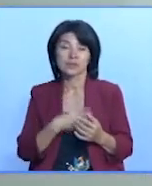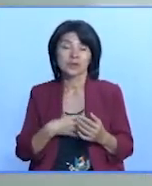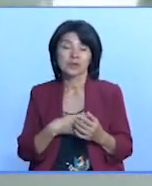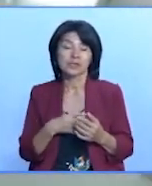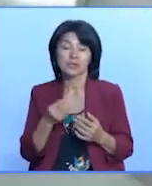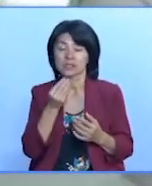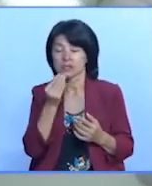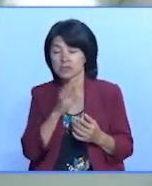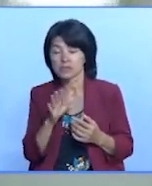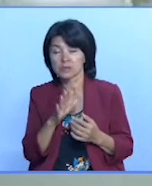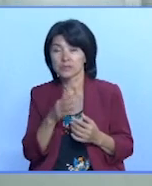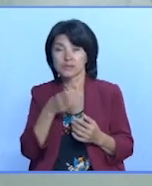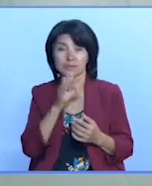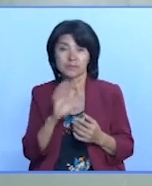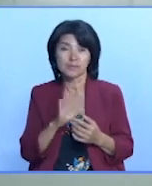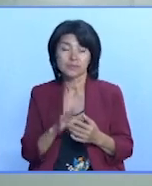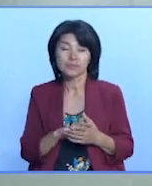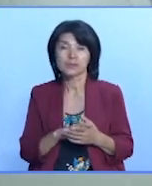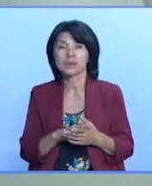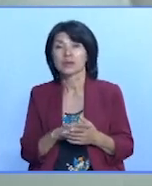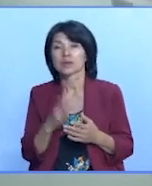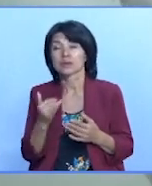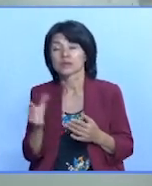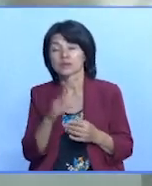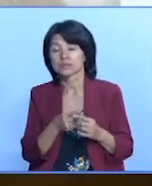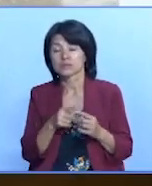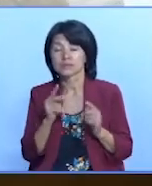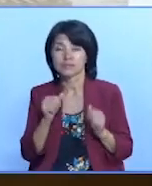не пить, не чистить зубы и не полоскать рот. Ергали Рамазанулы, Ниязбек Смагулов, Ертасакпарат.